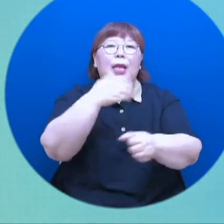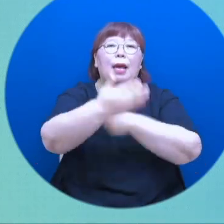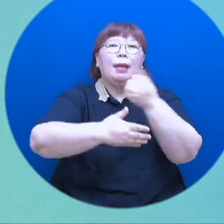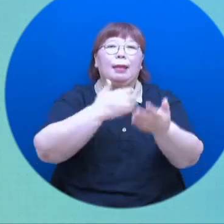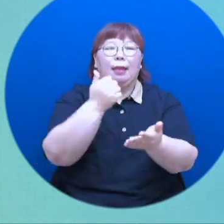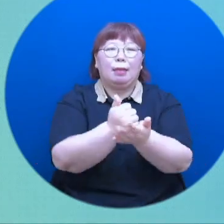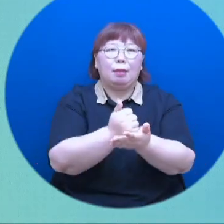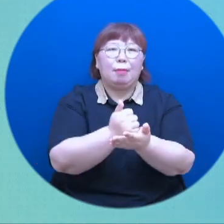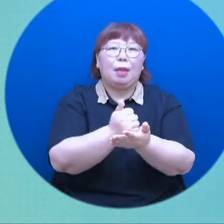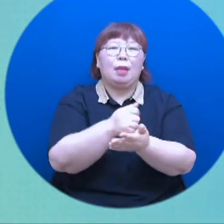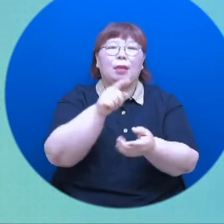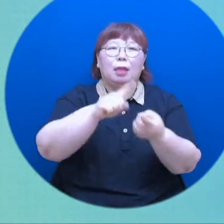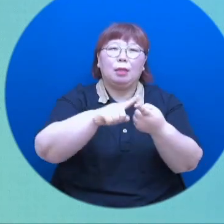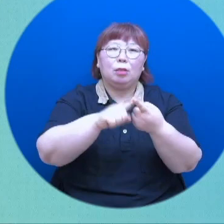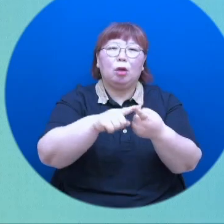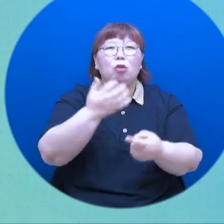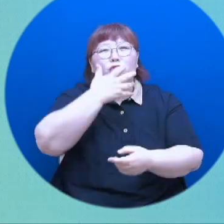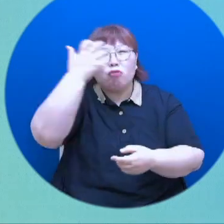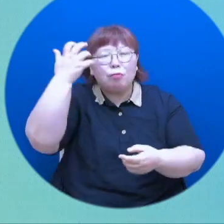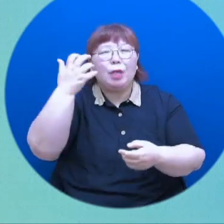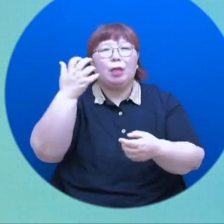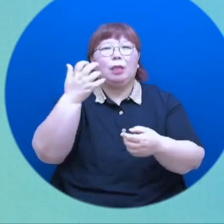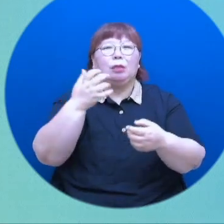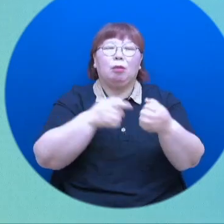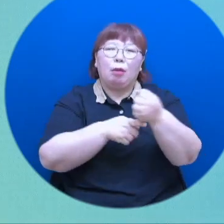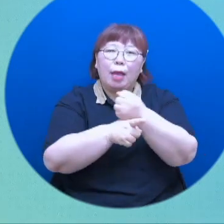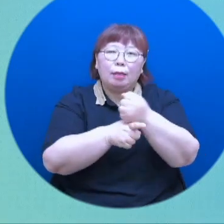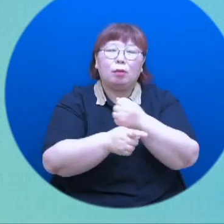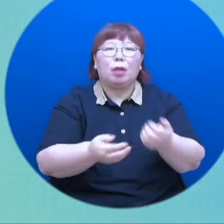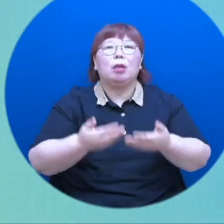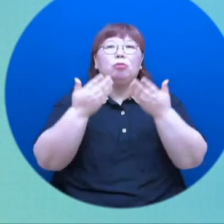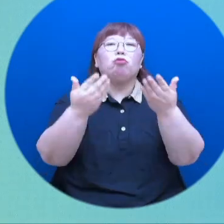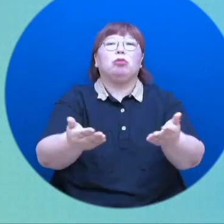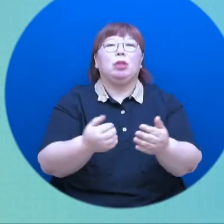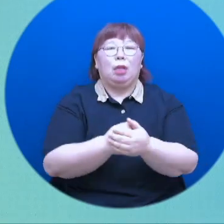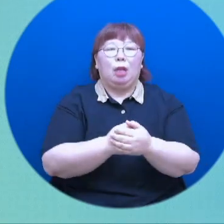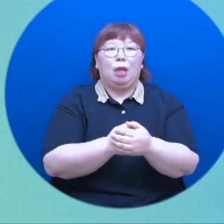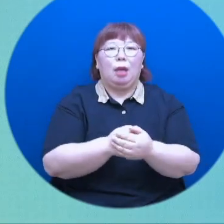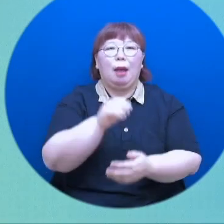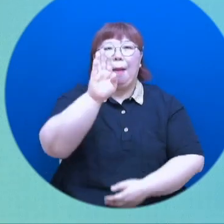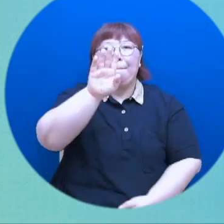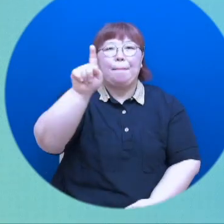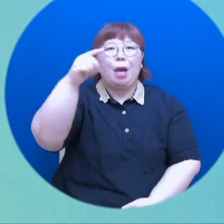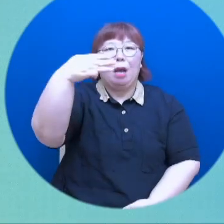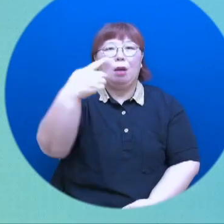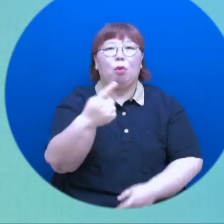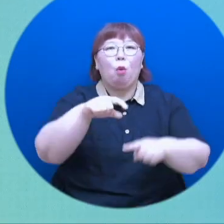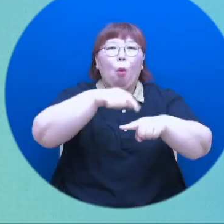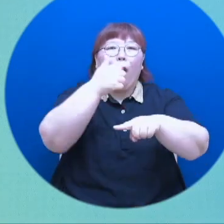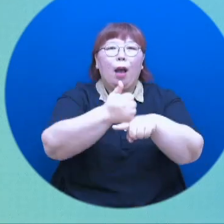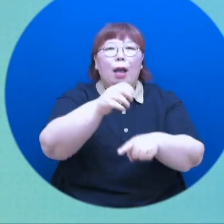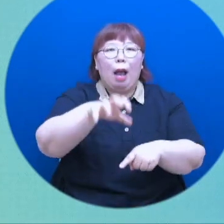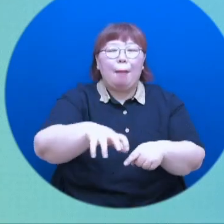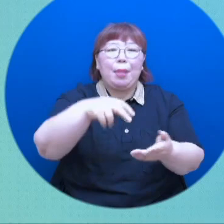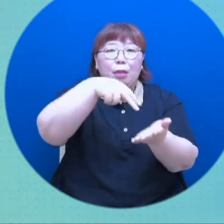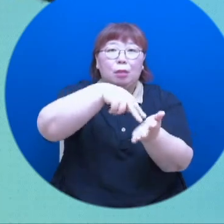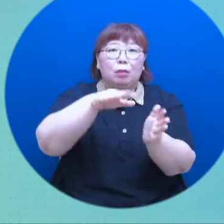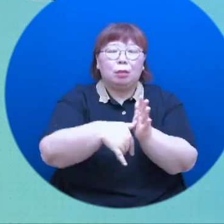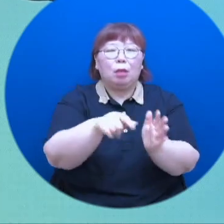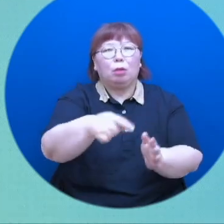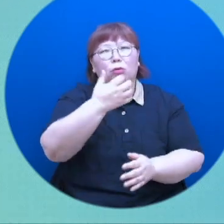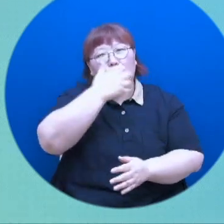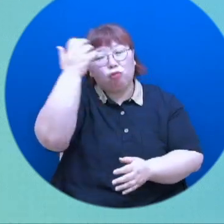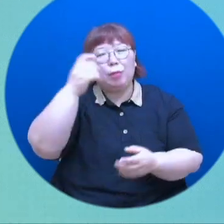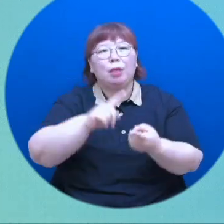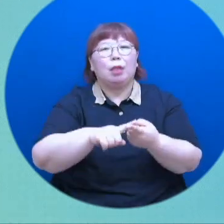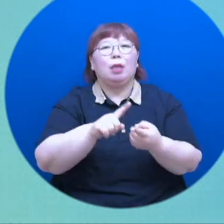할 터이니 말하라고 하나님을 말씀하고 있잖아요. 바로 앞에 섰을 때 내가 꿈 해몽을 잘한다면서